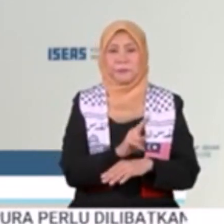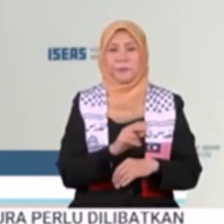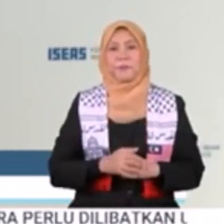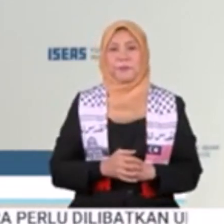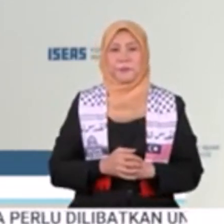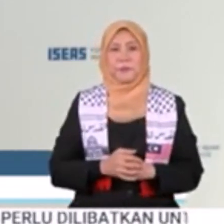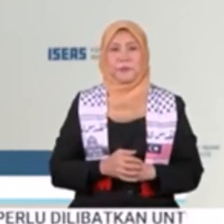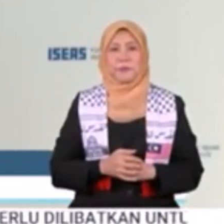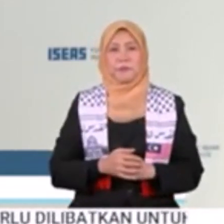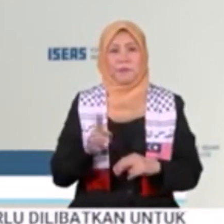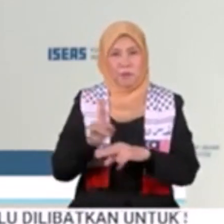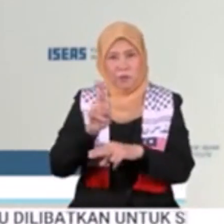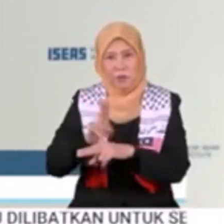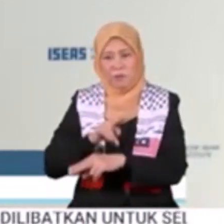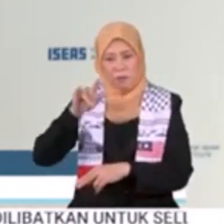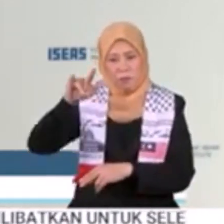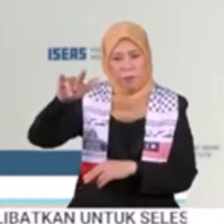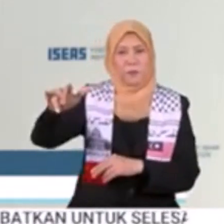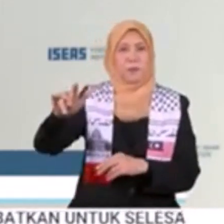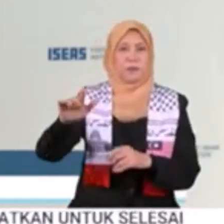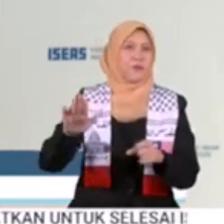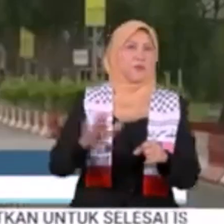dibuat lebih optimum.